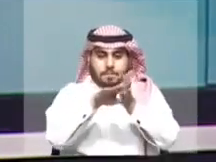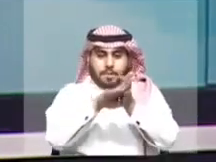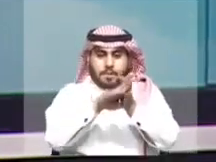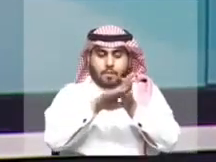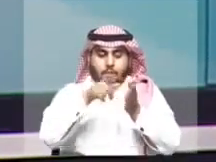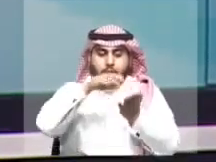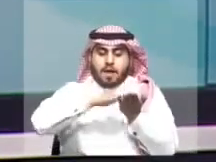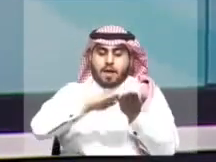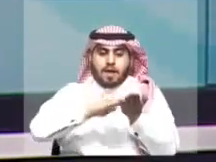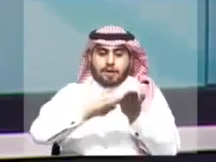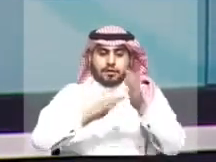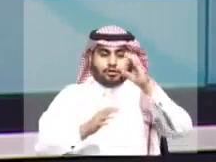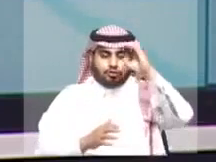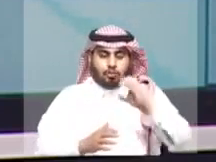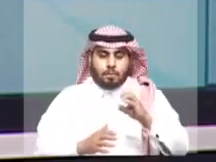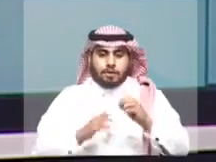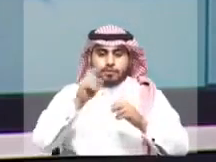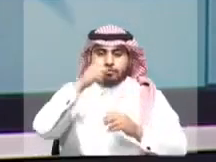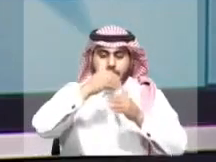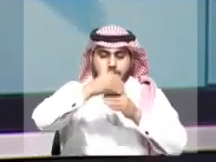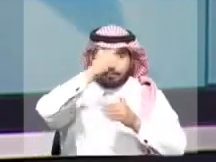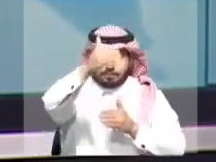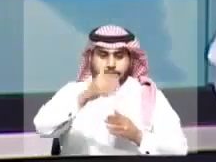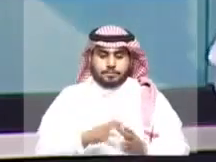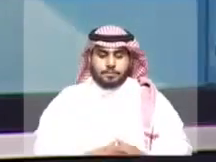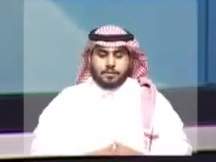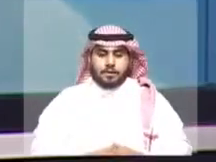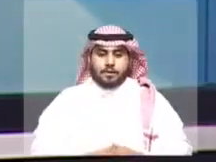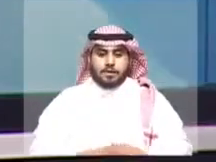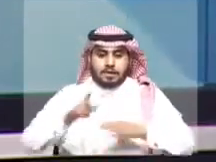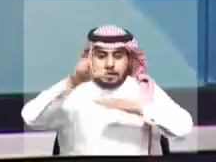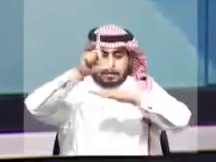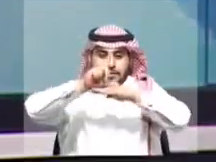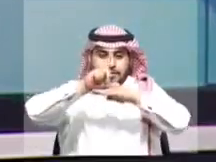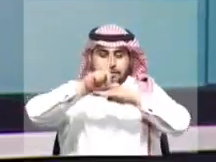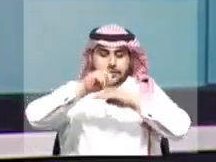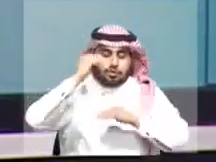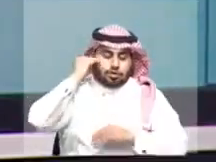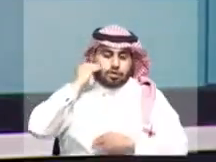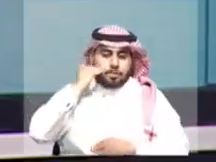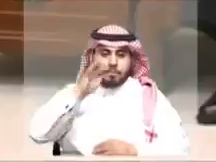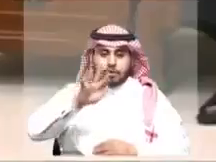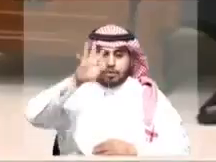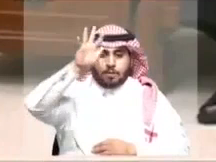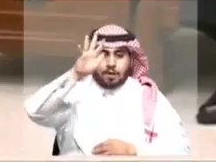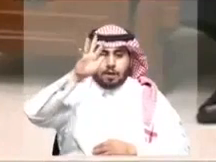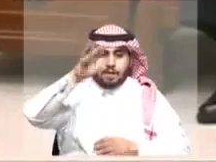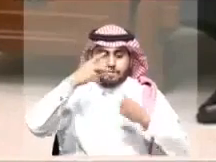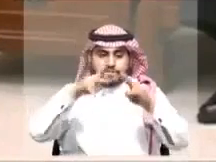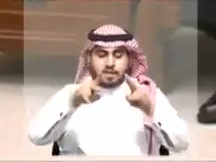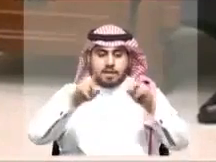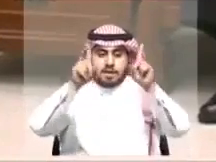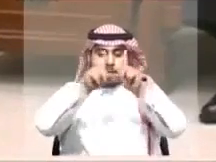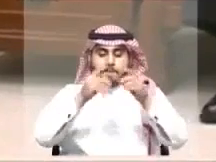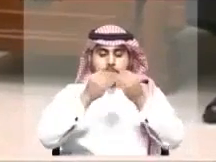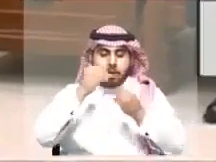كوريا الجنوبية، وذلك في شهر يونيو المقبل. وكان الزعيم الكوري الشمالي كيم جونغ أون عقد قمة مع رئيس الكوري